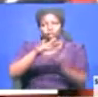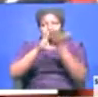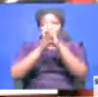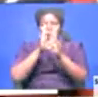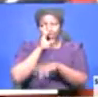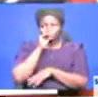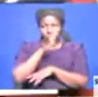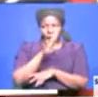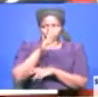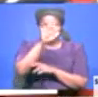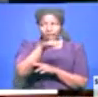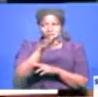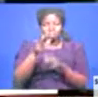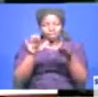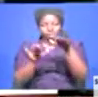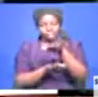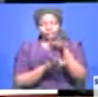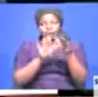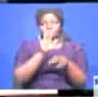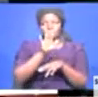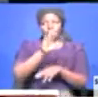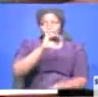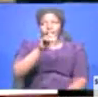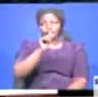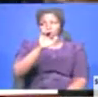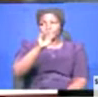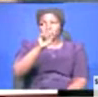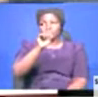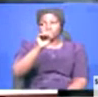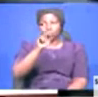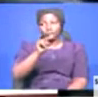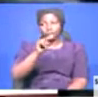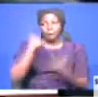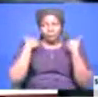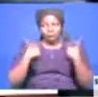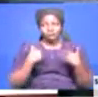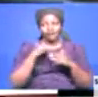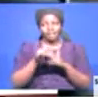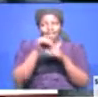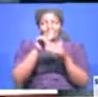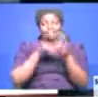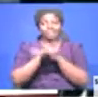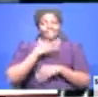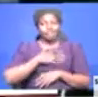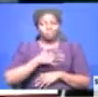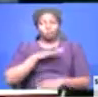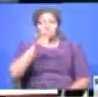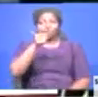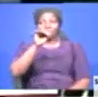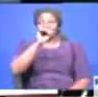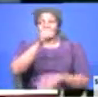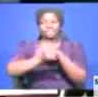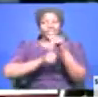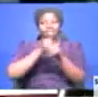naibu wake akiwa Jackson Lelenkuju. Nimekuwa kiongozi wa Samburu kwa miaka 40. Hatujawahi kuona kile analetea